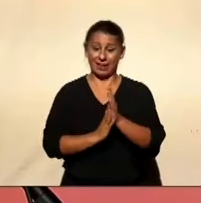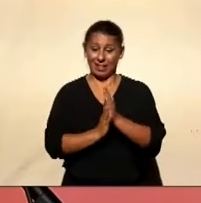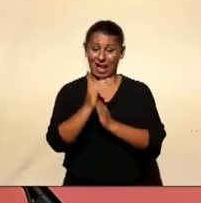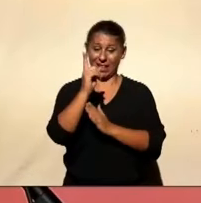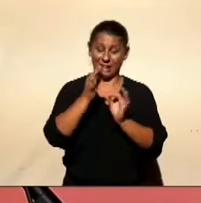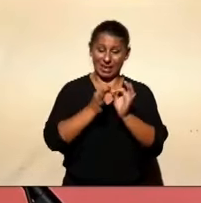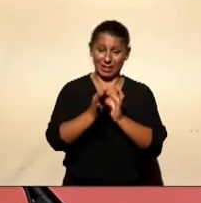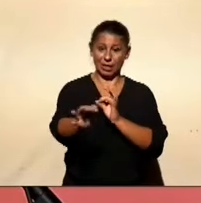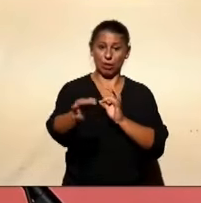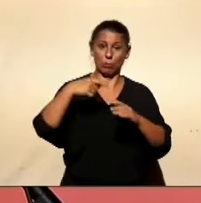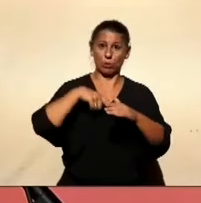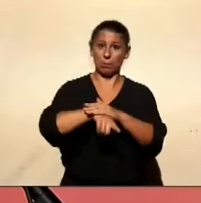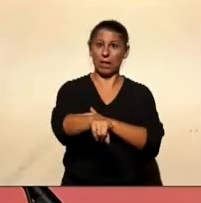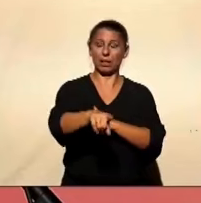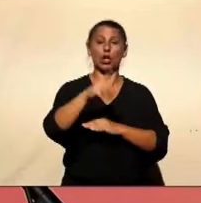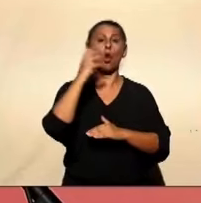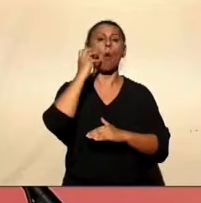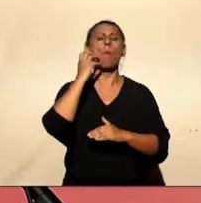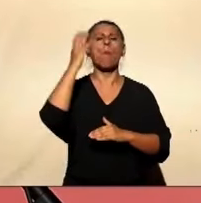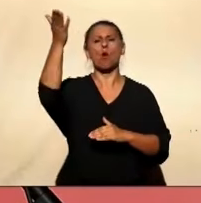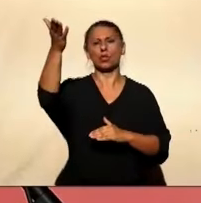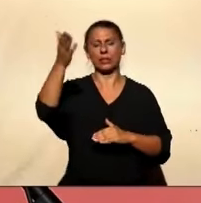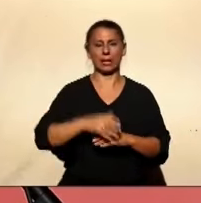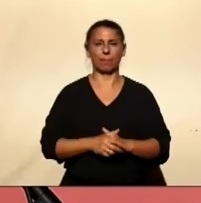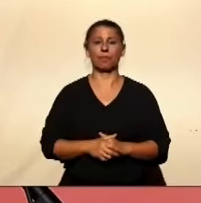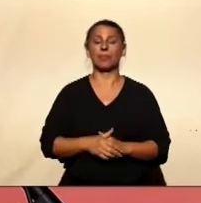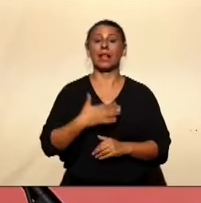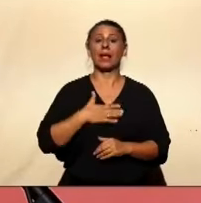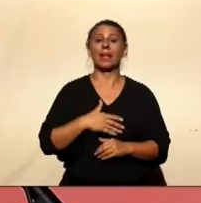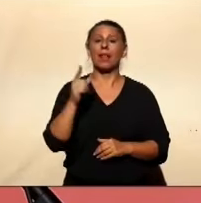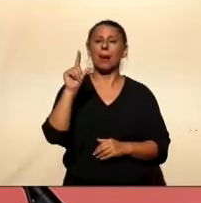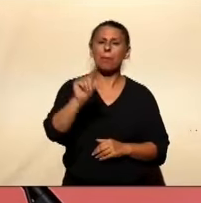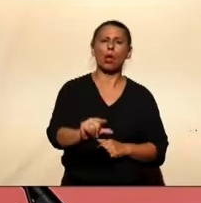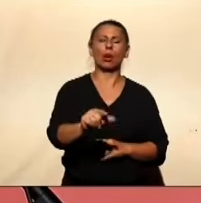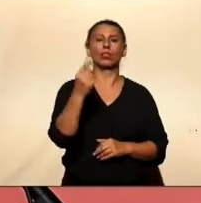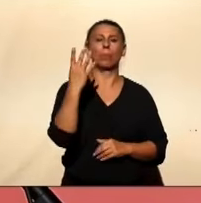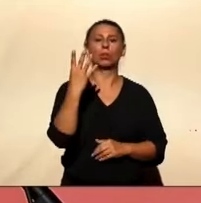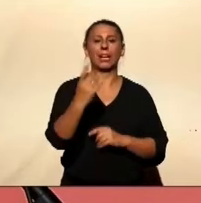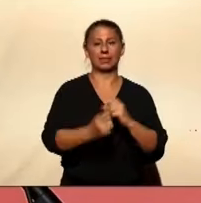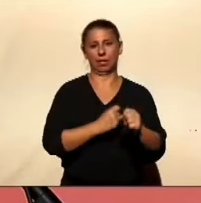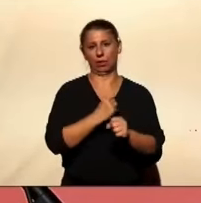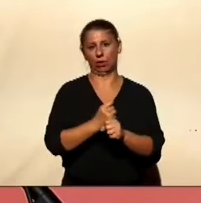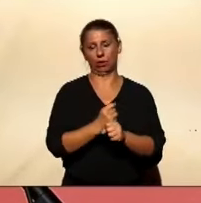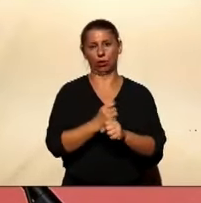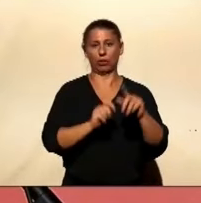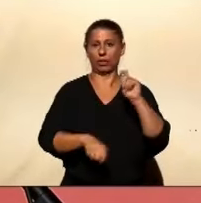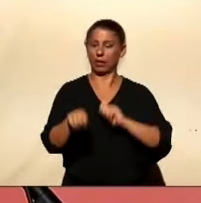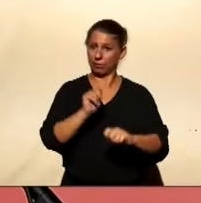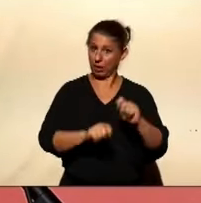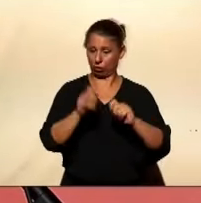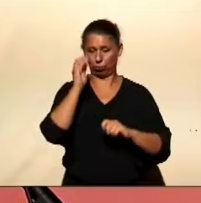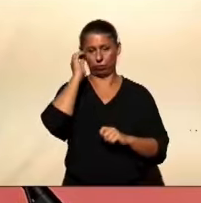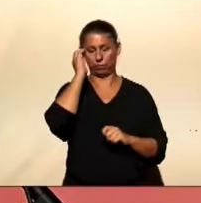χιλιόμετρα του μετρό της Μόσχας χρειάστηκαν λιγότερο από 4 χρόνια να